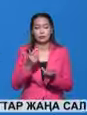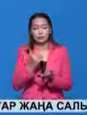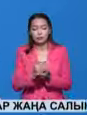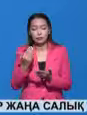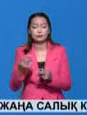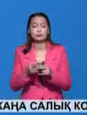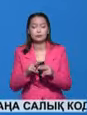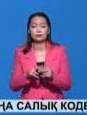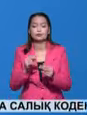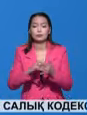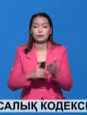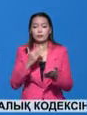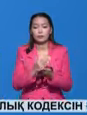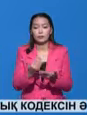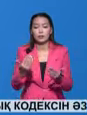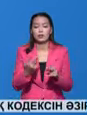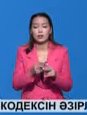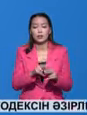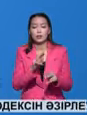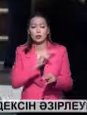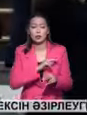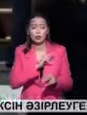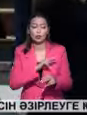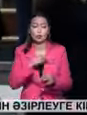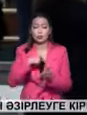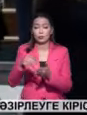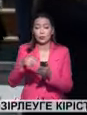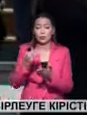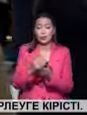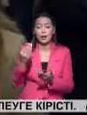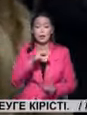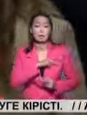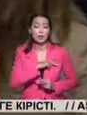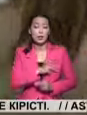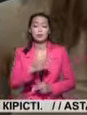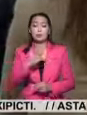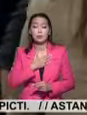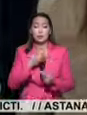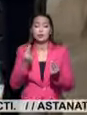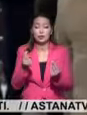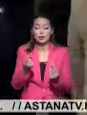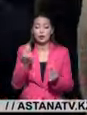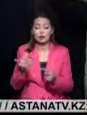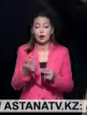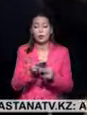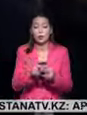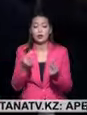алып. Біз сол банктегі жүйені тұтынушымыз ғой. Демек олардың міндеті менің ақшамды немесе сіздің ақшаңызды